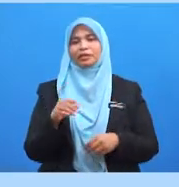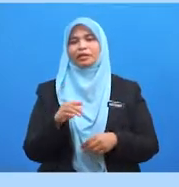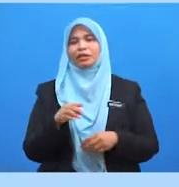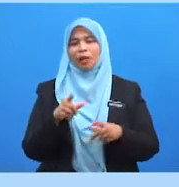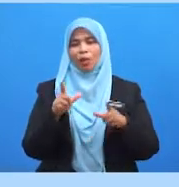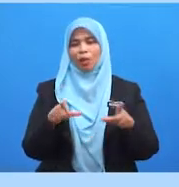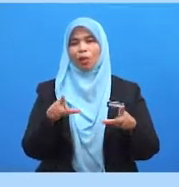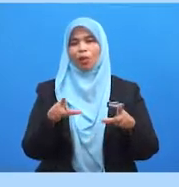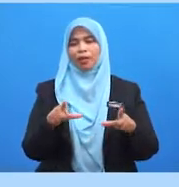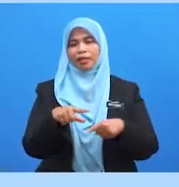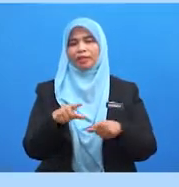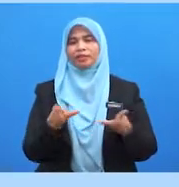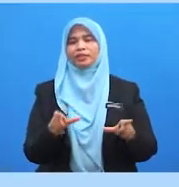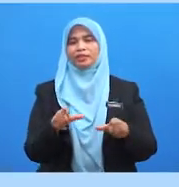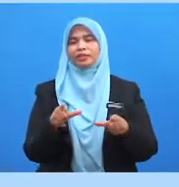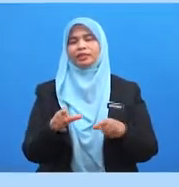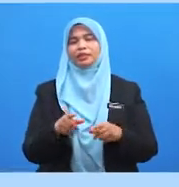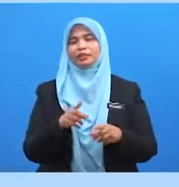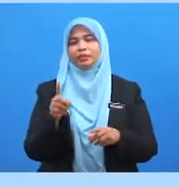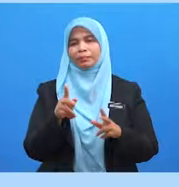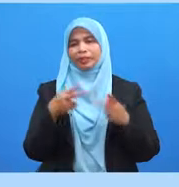perniagaan beroperasi.